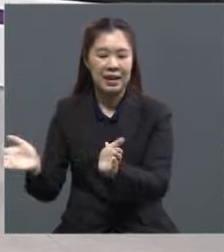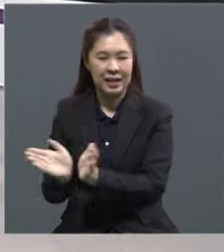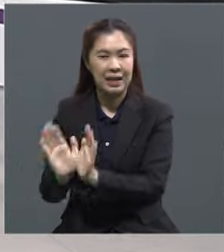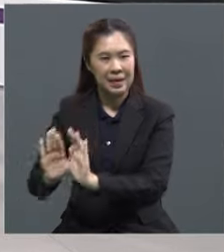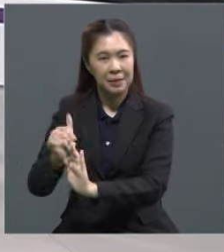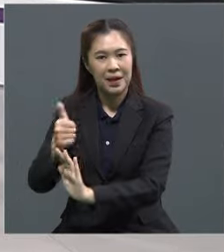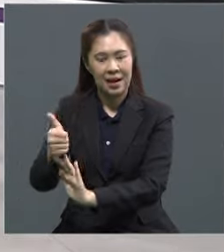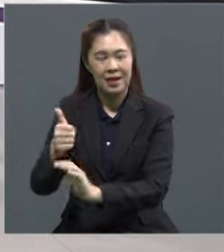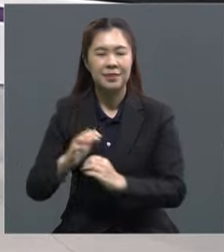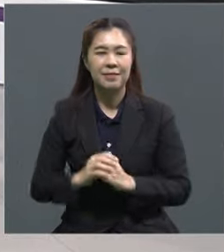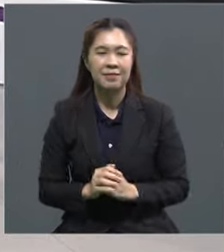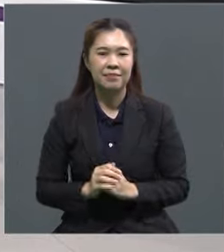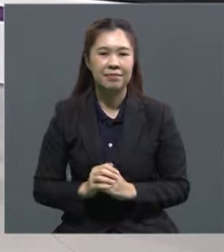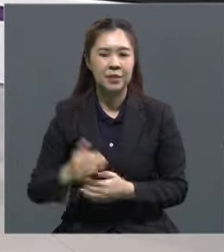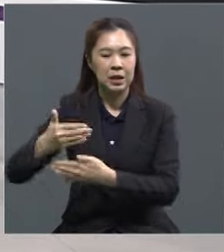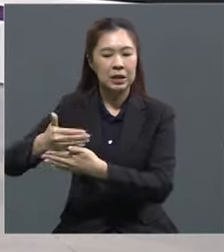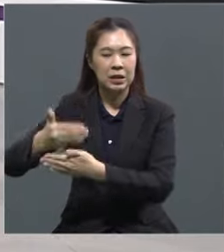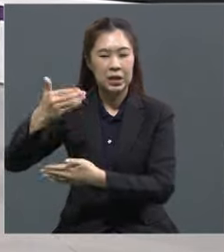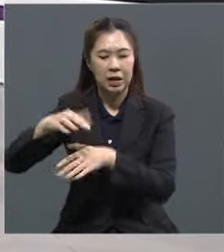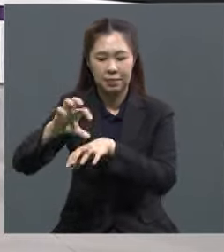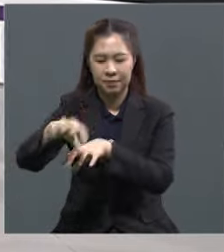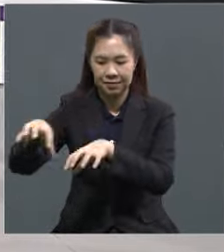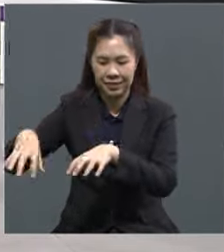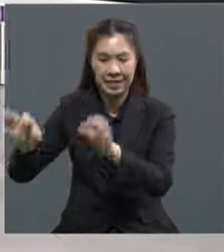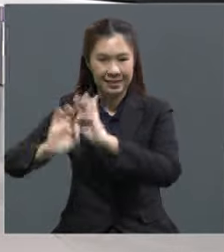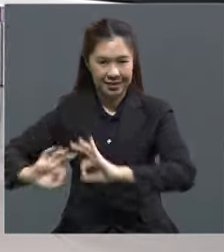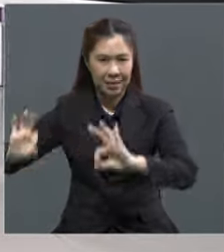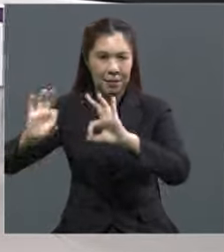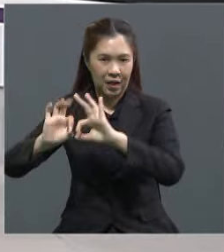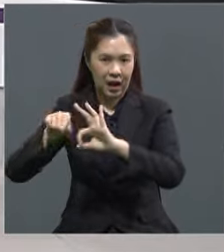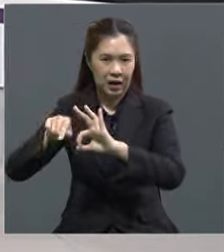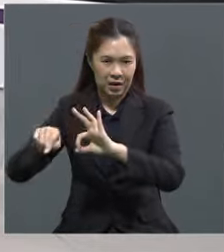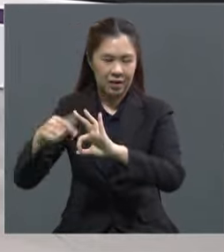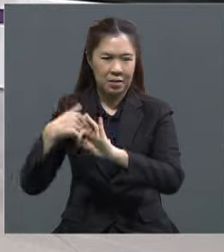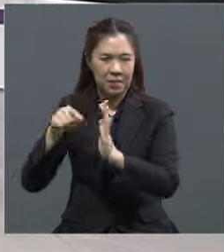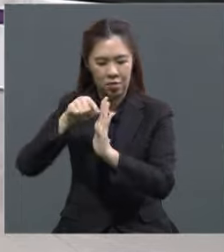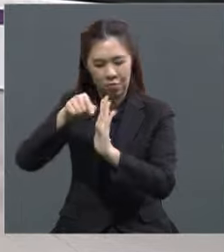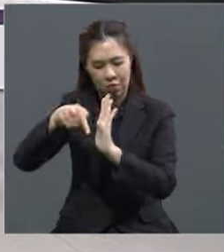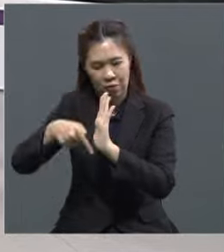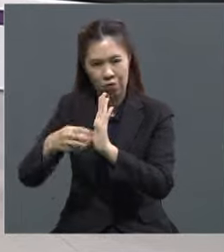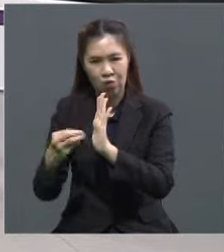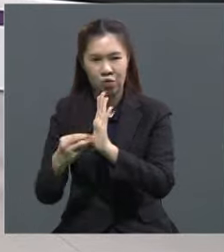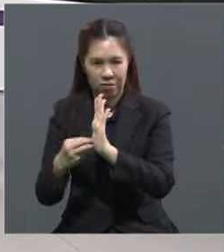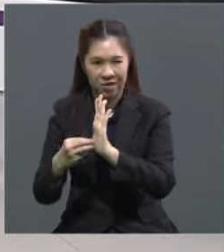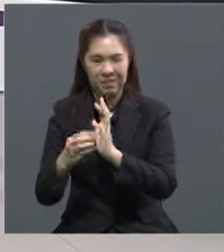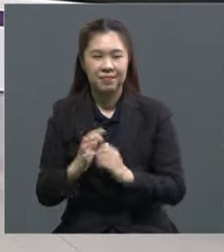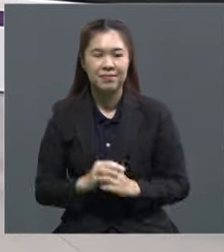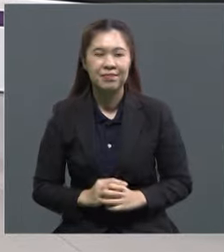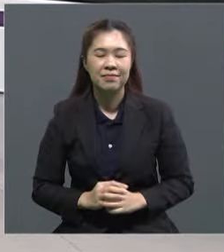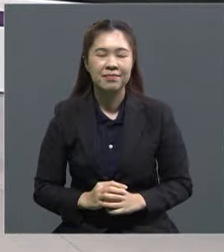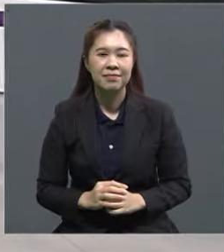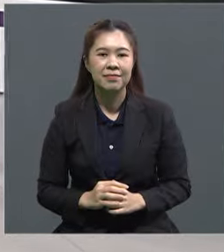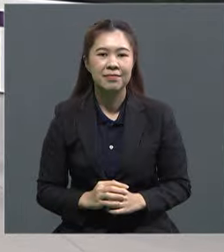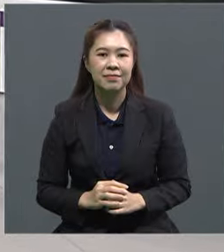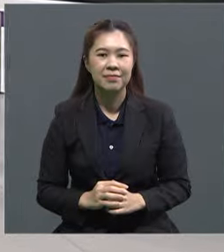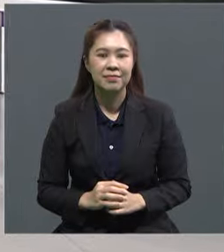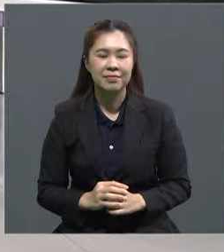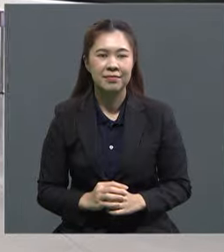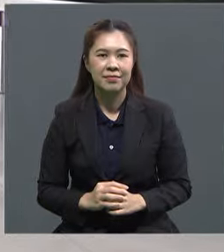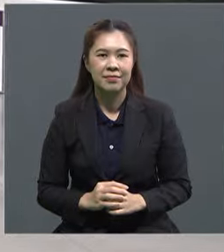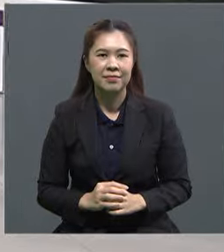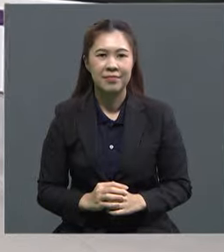จะเป็นเขื่อนที่มีความสำคัญที่จะดูแลบริหารจัดการที่จะลงมากรุงเทพมหานครในขณะเดียวกันณขณะนี้เนี่ยอย่างที่ผม